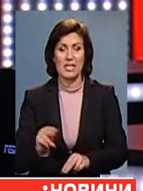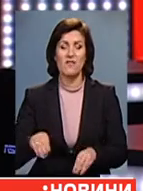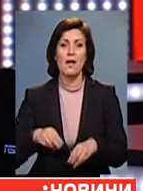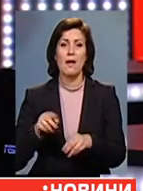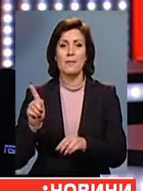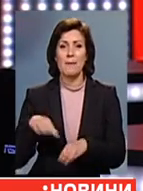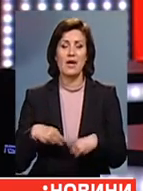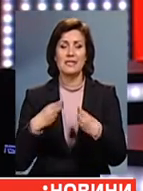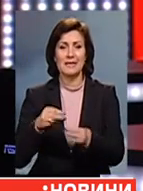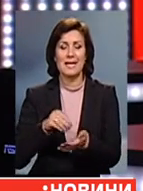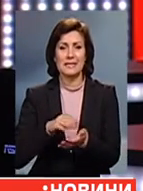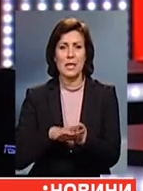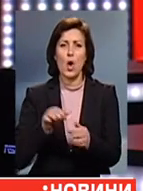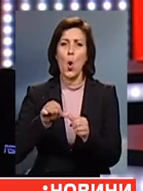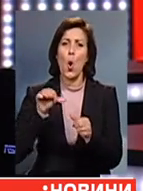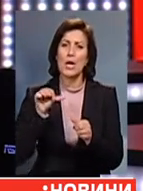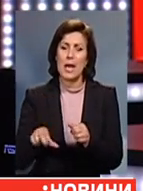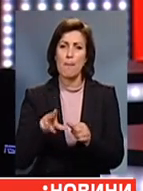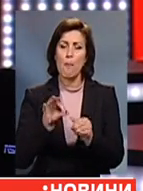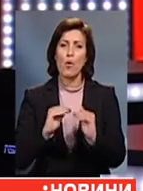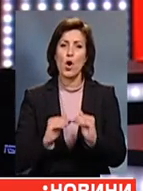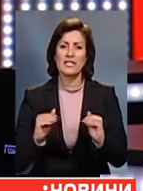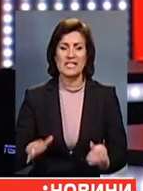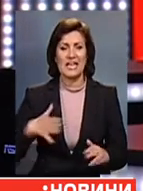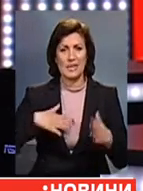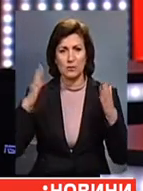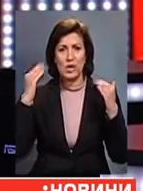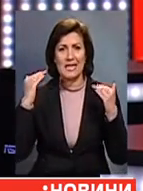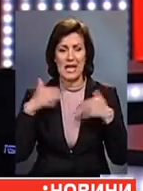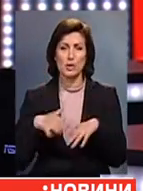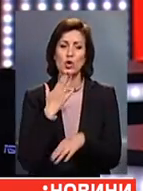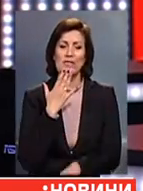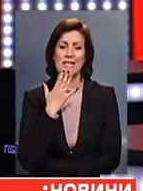дані, цитую, «окремо по дітях кримсько-татарської національності».